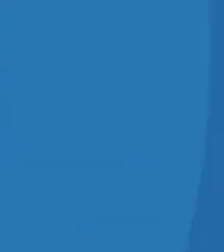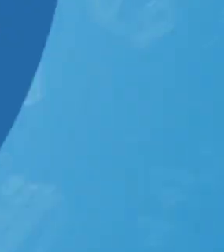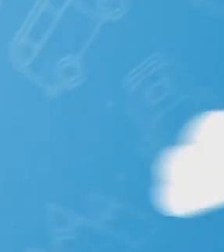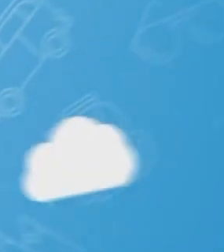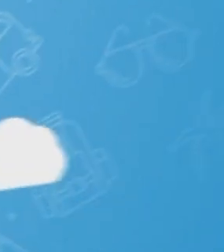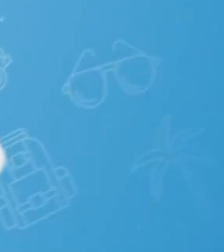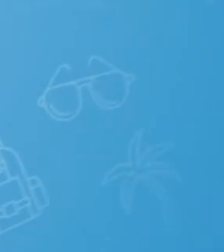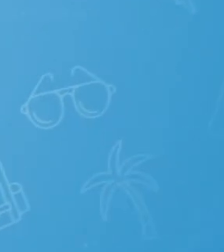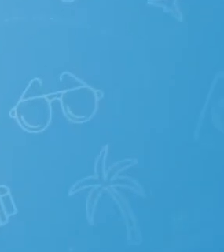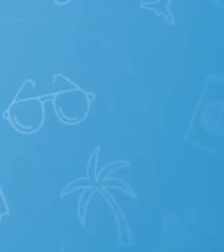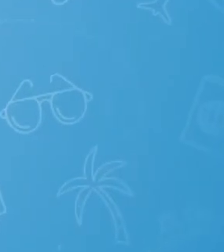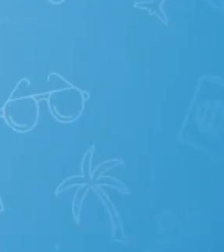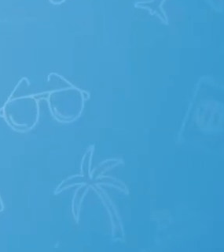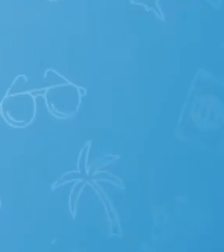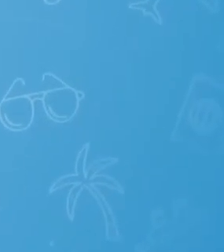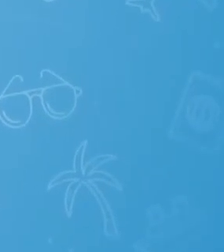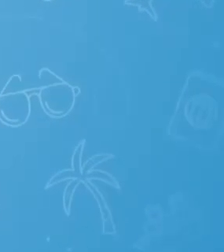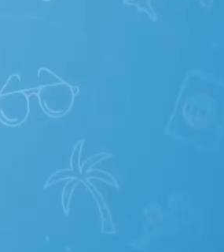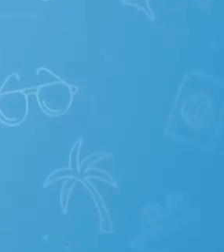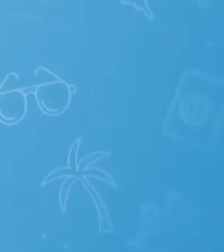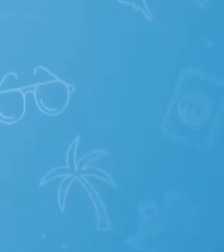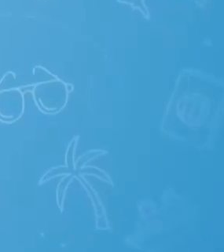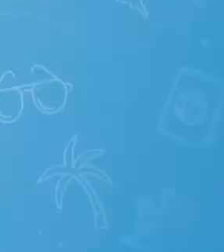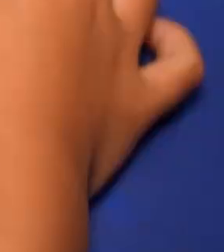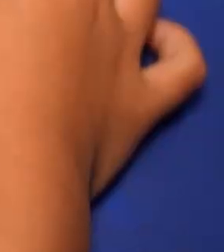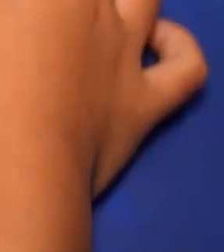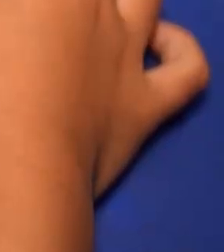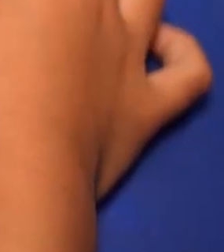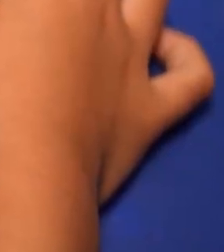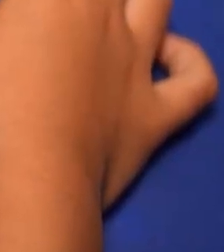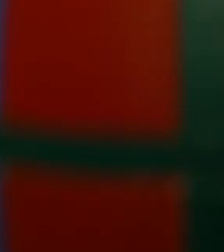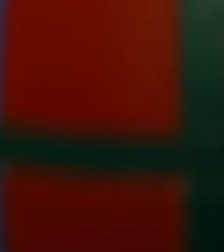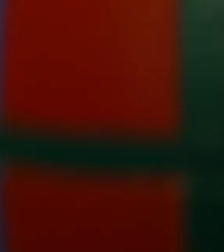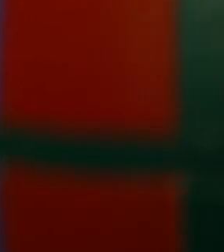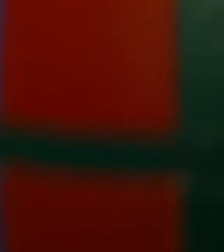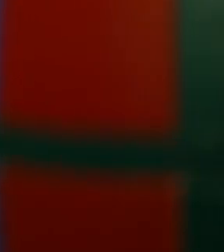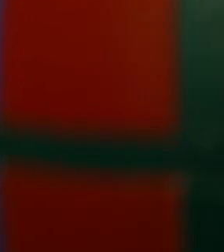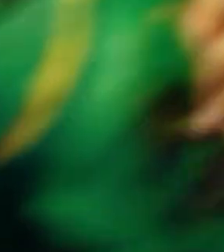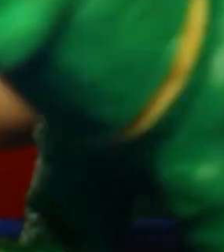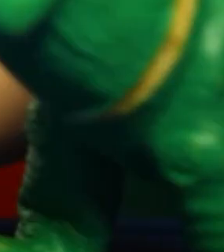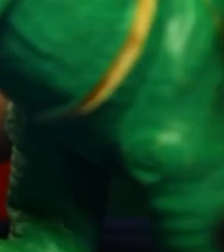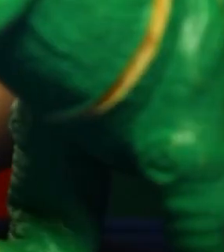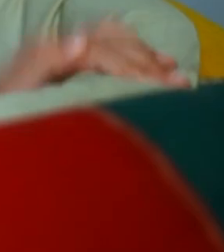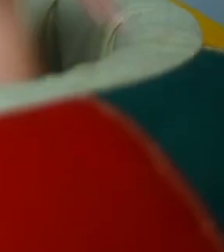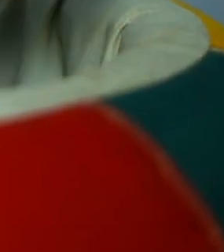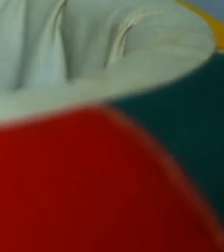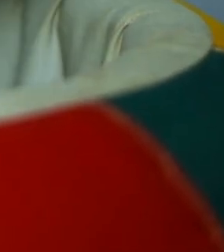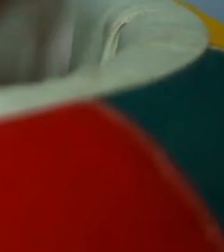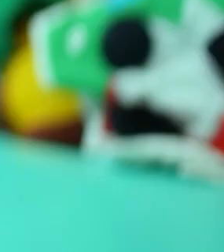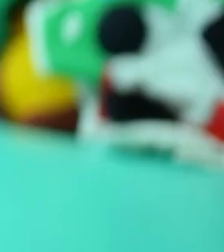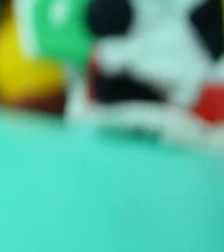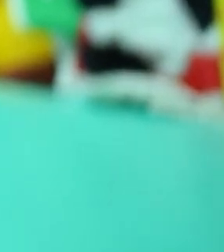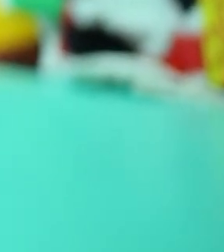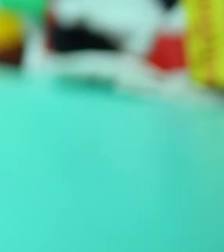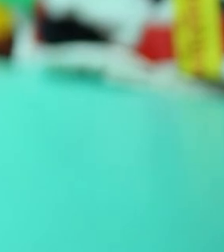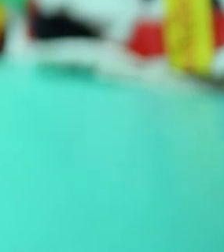โลกแห่ง ือการเรียนรู้ปลุกโลกแห่งการพัฒนา